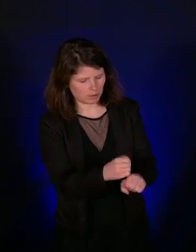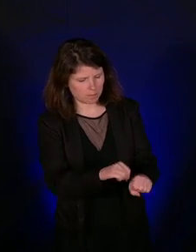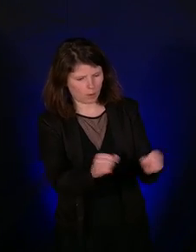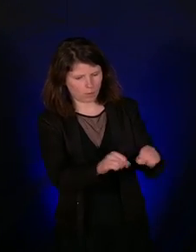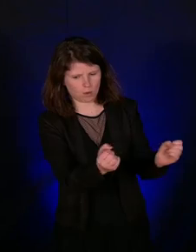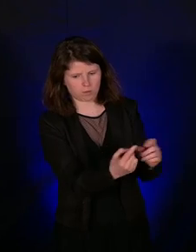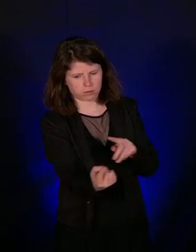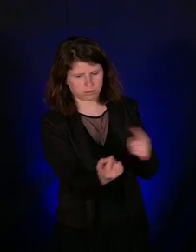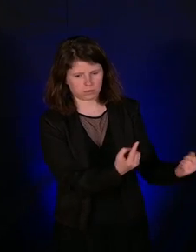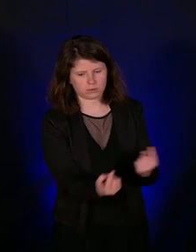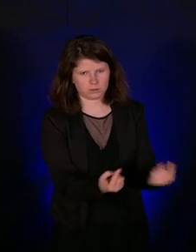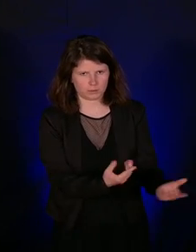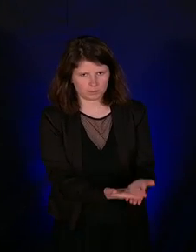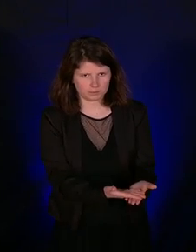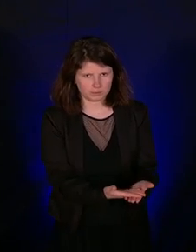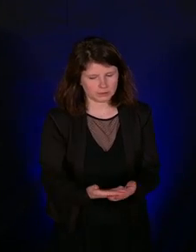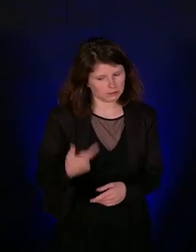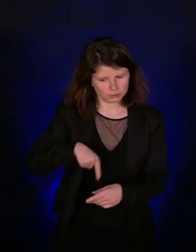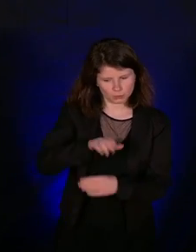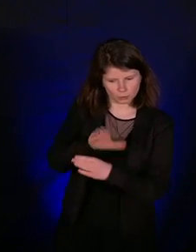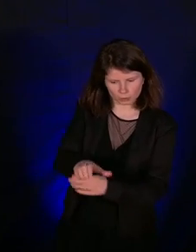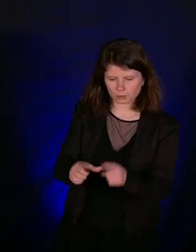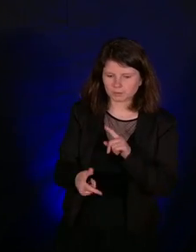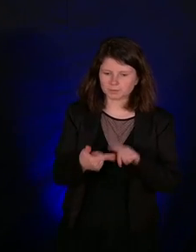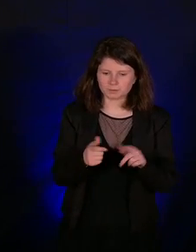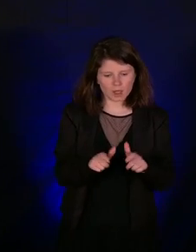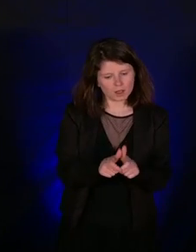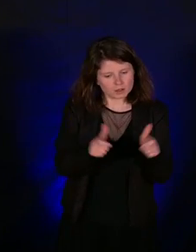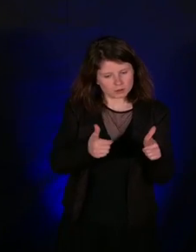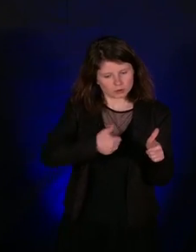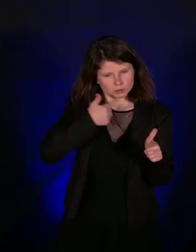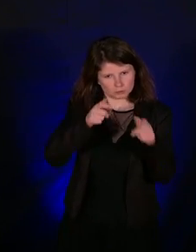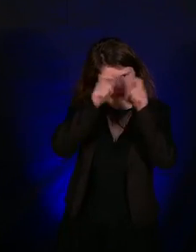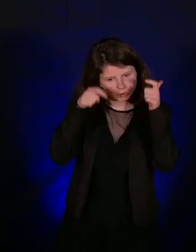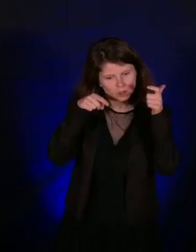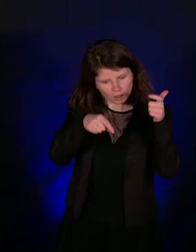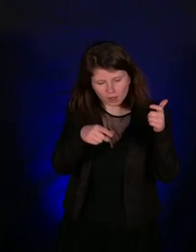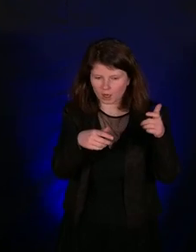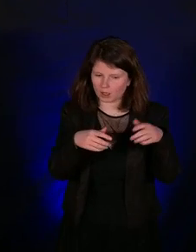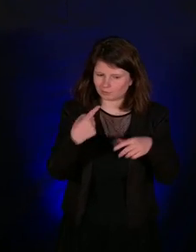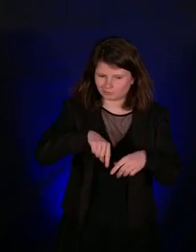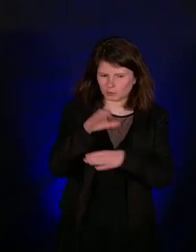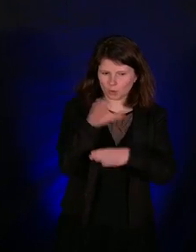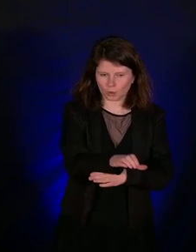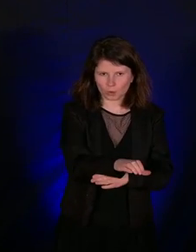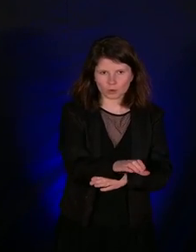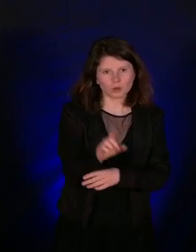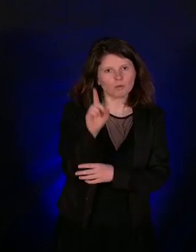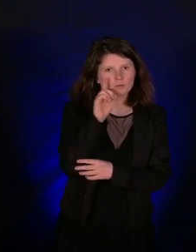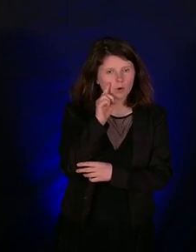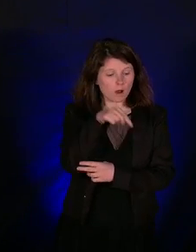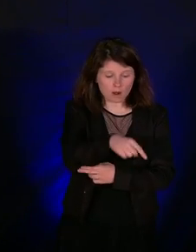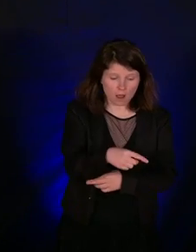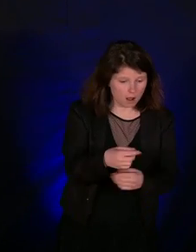aussi contre le cours abusif au statut d'auto-entrepreneur la grande majorité des travailleurs auto-entrepreneurs le sont contraints et